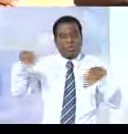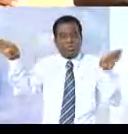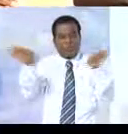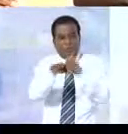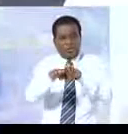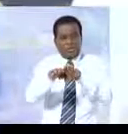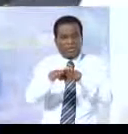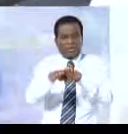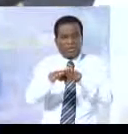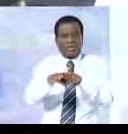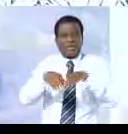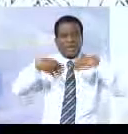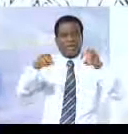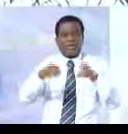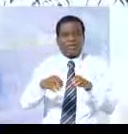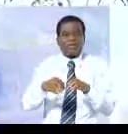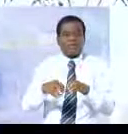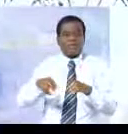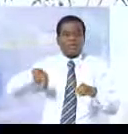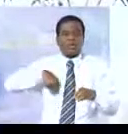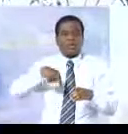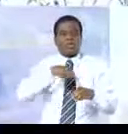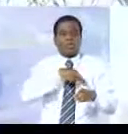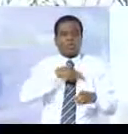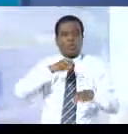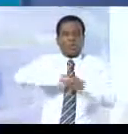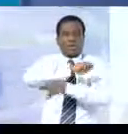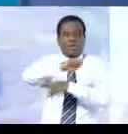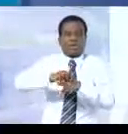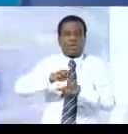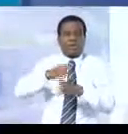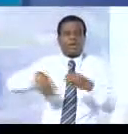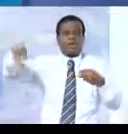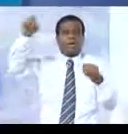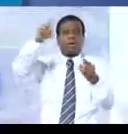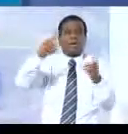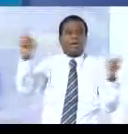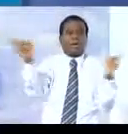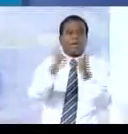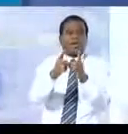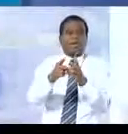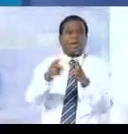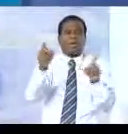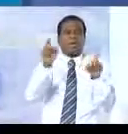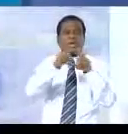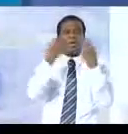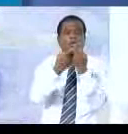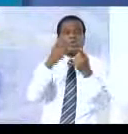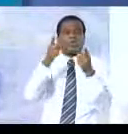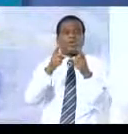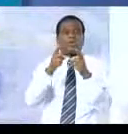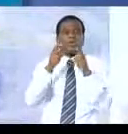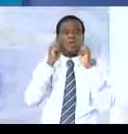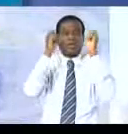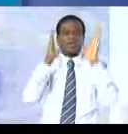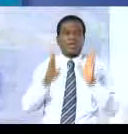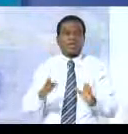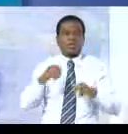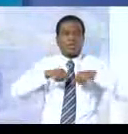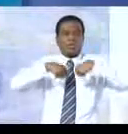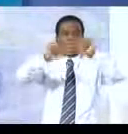du gouvernement ou des syndicats. Nous nous sommes engagés à rencontrer les syndicats pour continuer